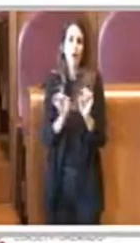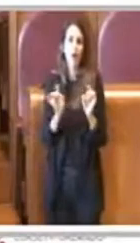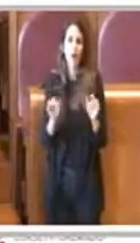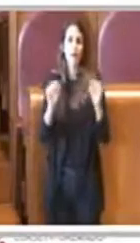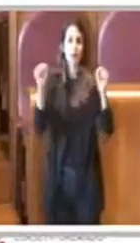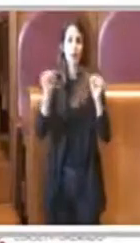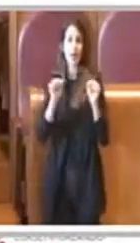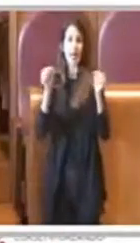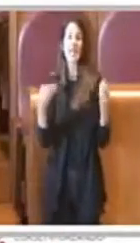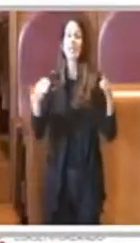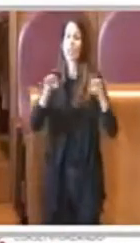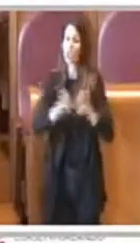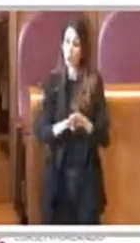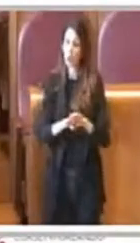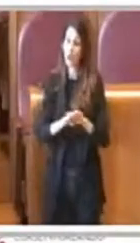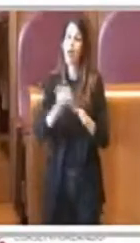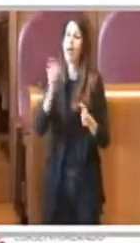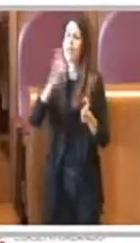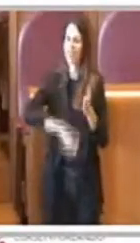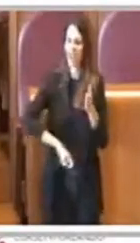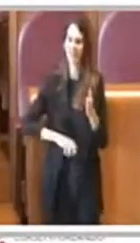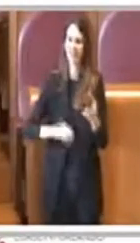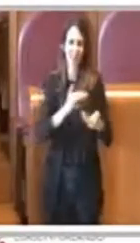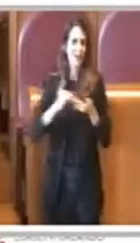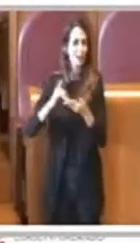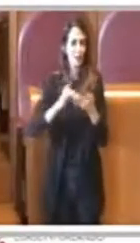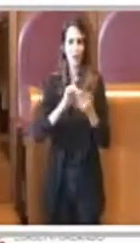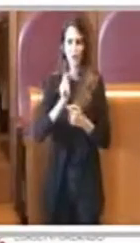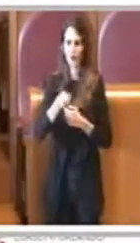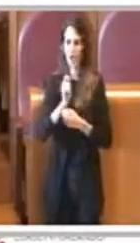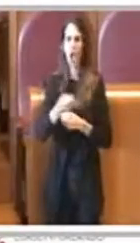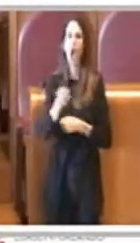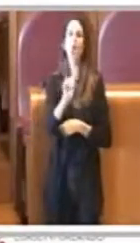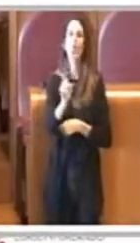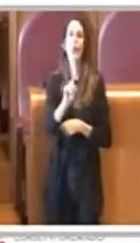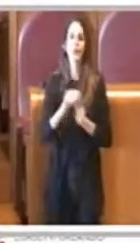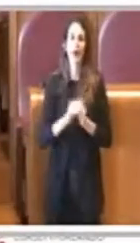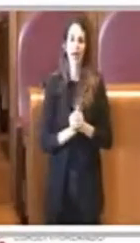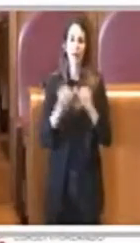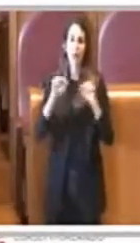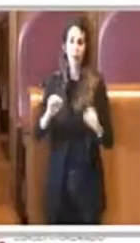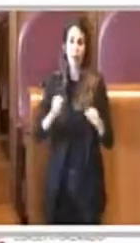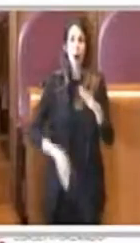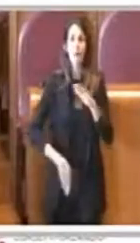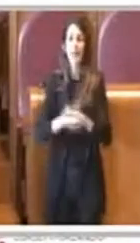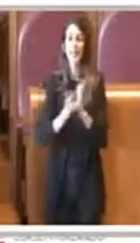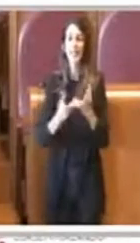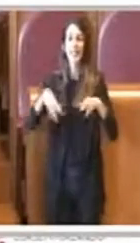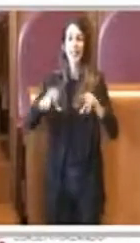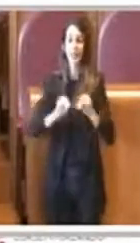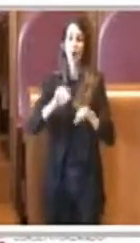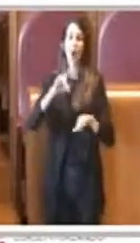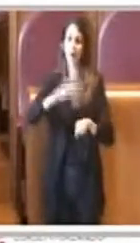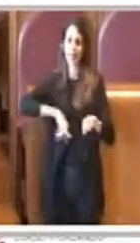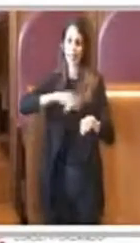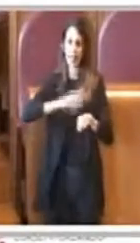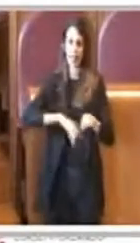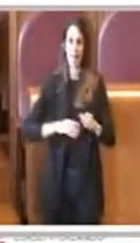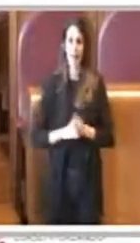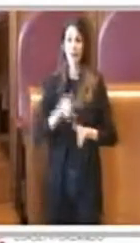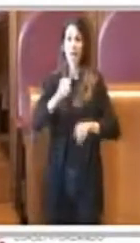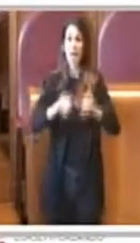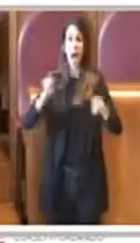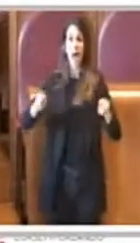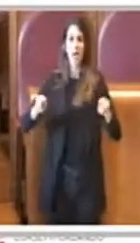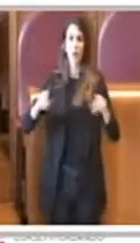e potranno appunto riprendere le attività a partire sicuramente da settembre. Alcune, una quindicina, hanno già ripreso le